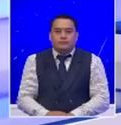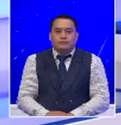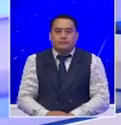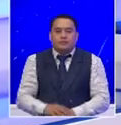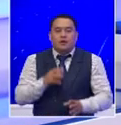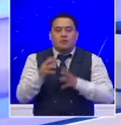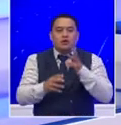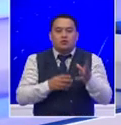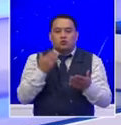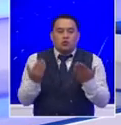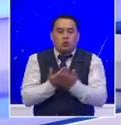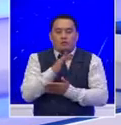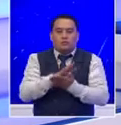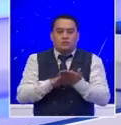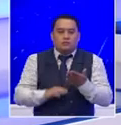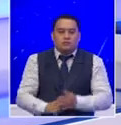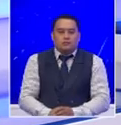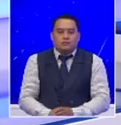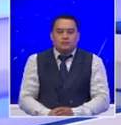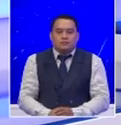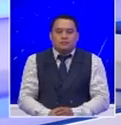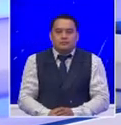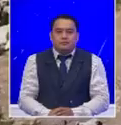Краткий обзор событий в мире продолжит выпуск.